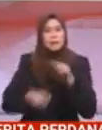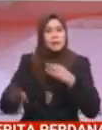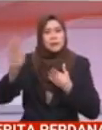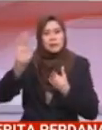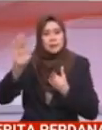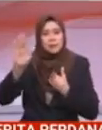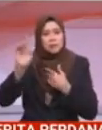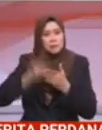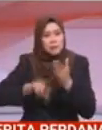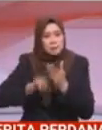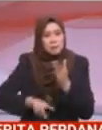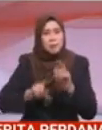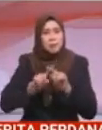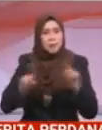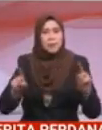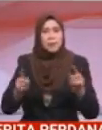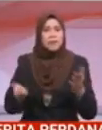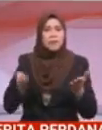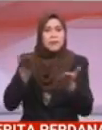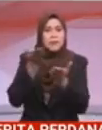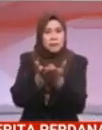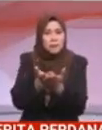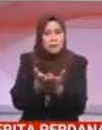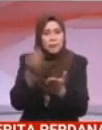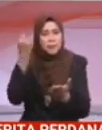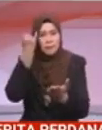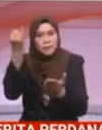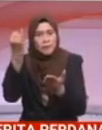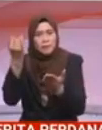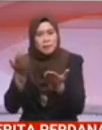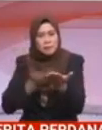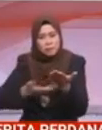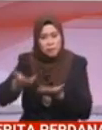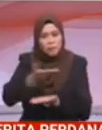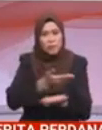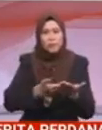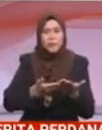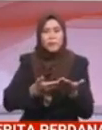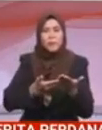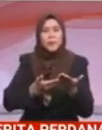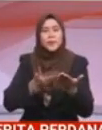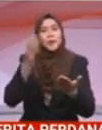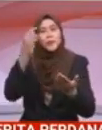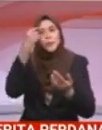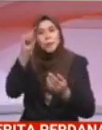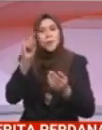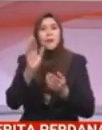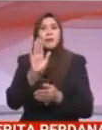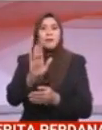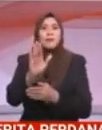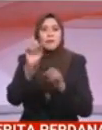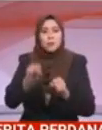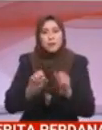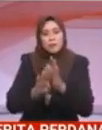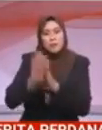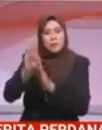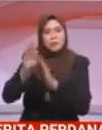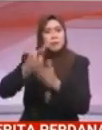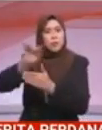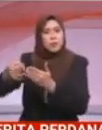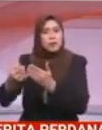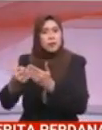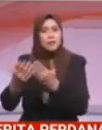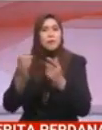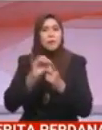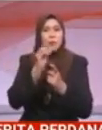Tapi apa yang kita boleh bantu, bagi cadangan ke, bagi pendapat ke, ataupun cari idea untuk anda develop projek, ataupun